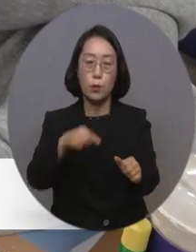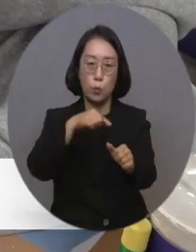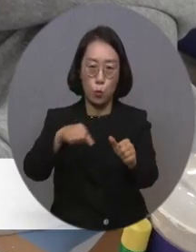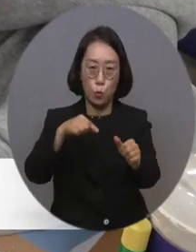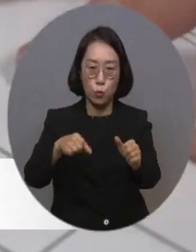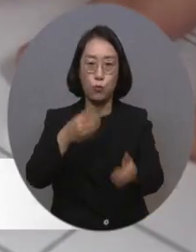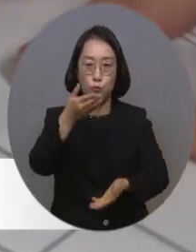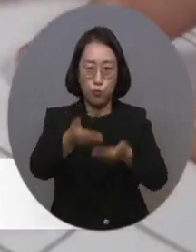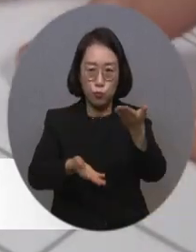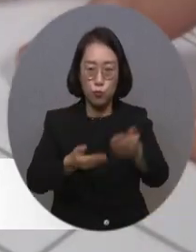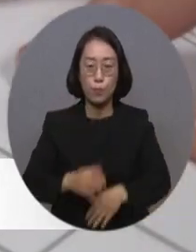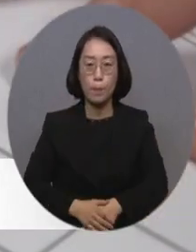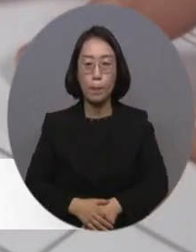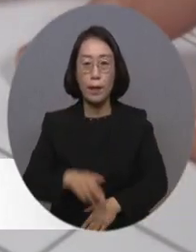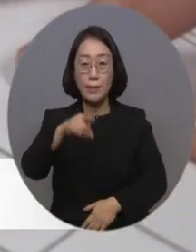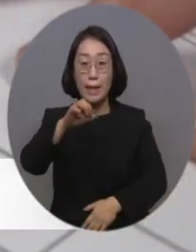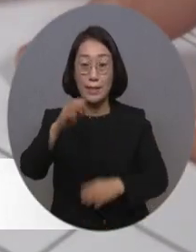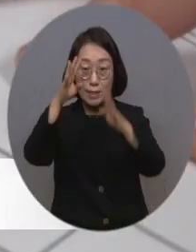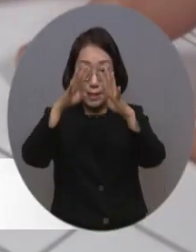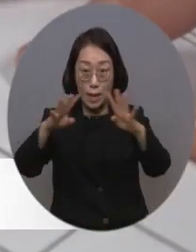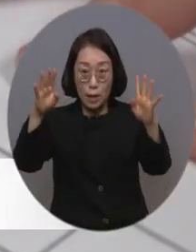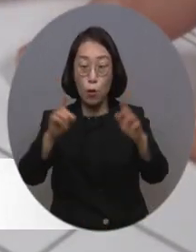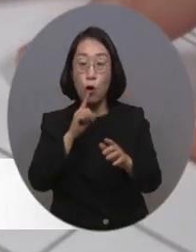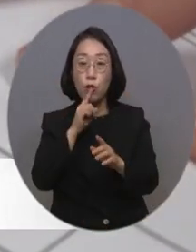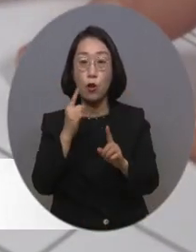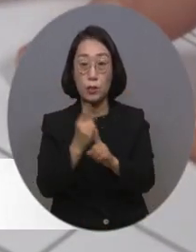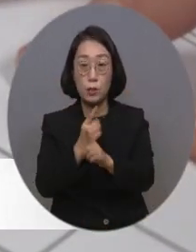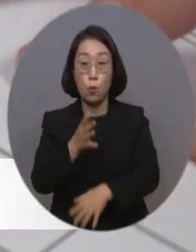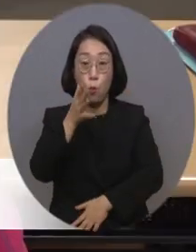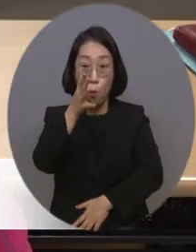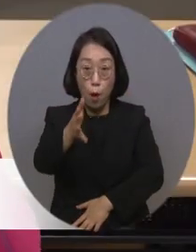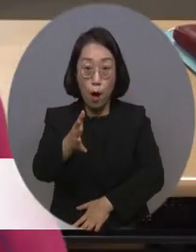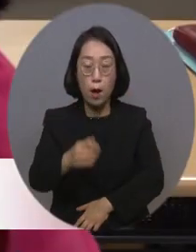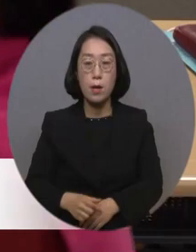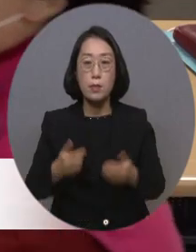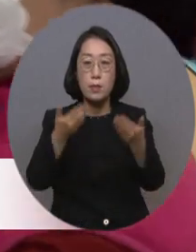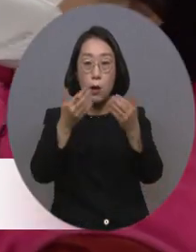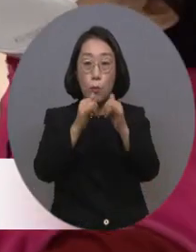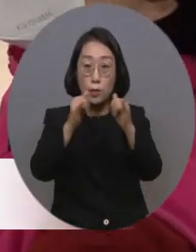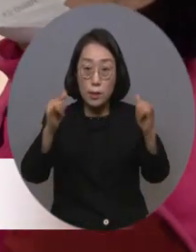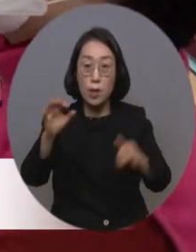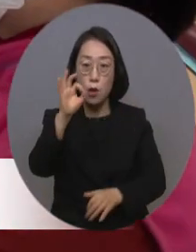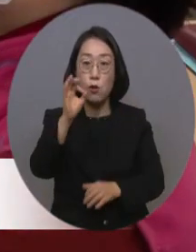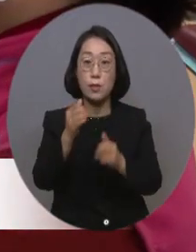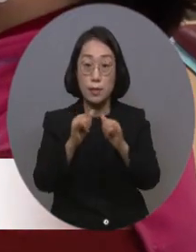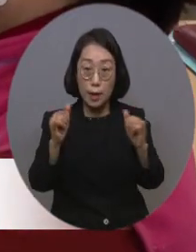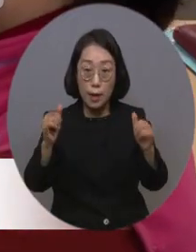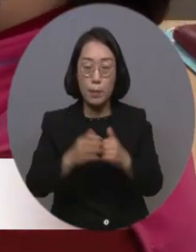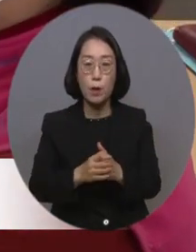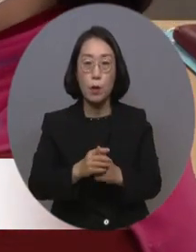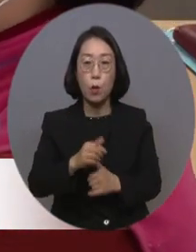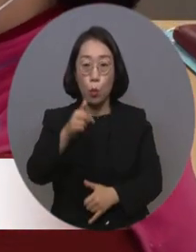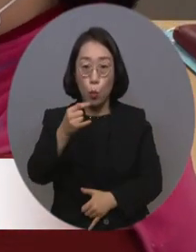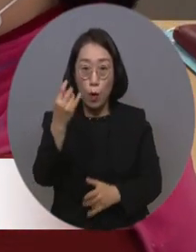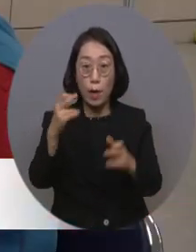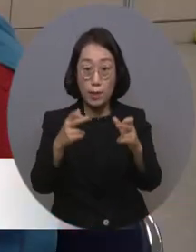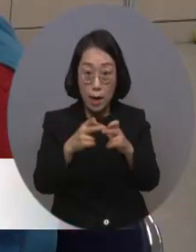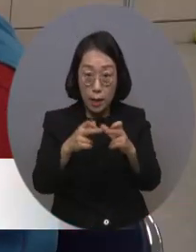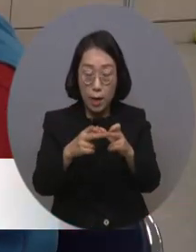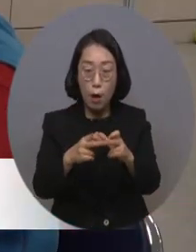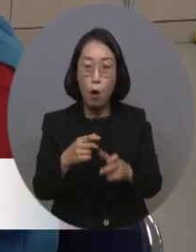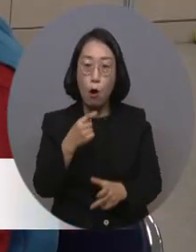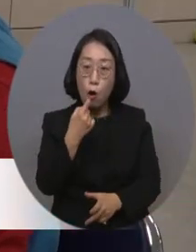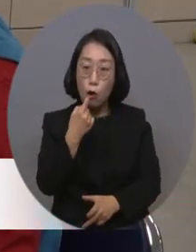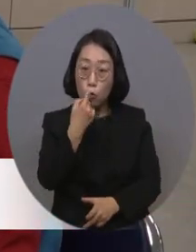진행됐습니다. 상지대학교 언어치료학과 대학생 봉사자 10여 명이 뇌병변 장애 대상자의 언어 능력을